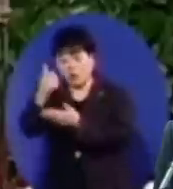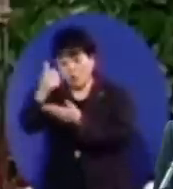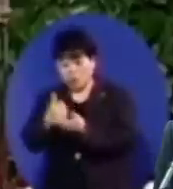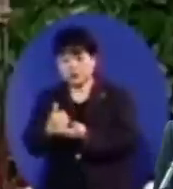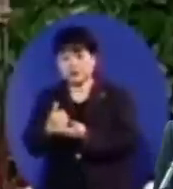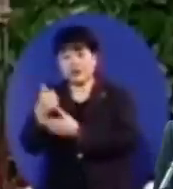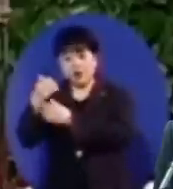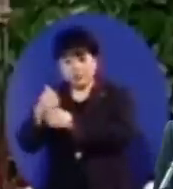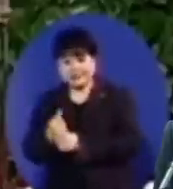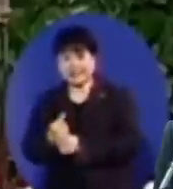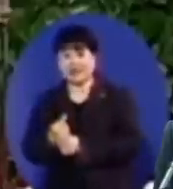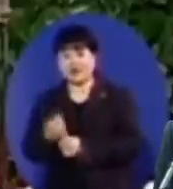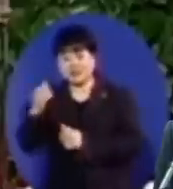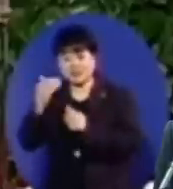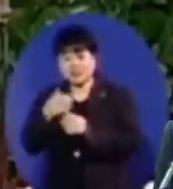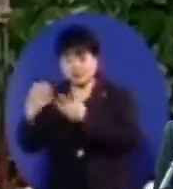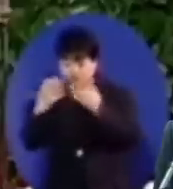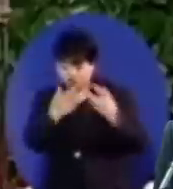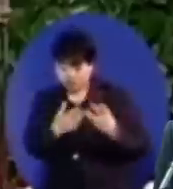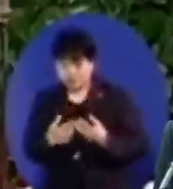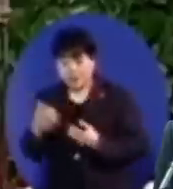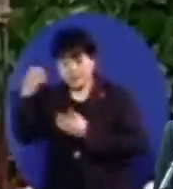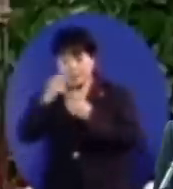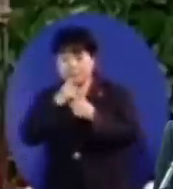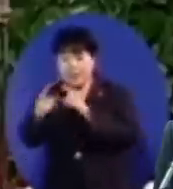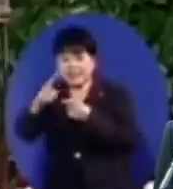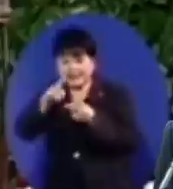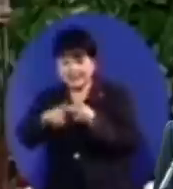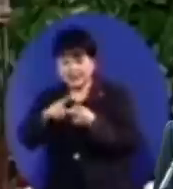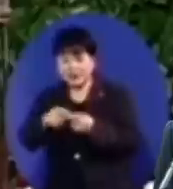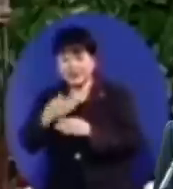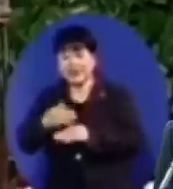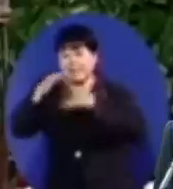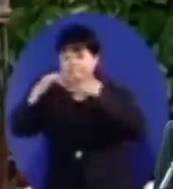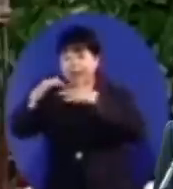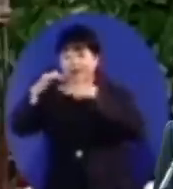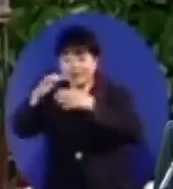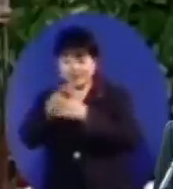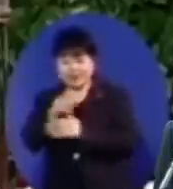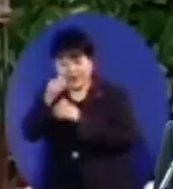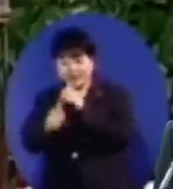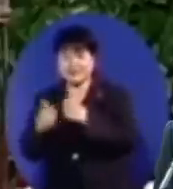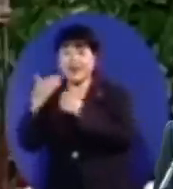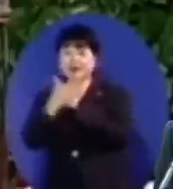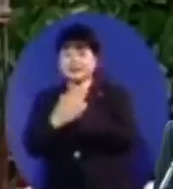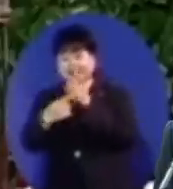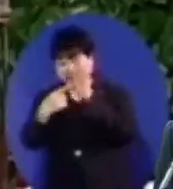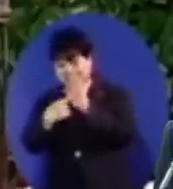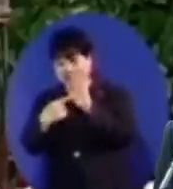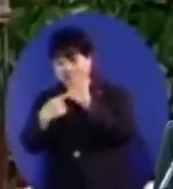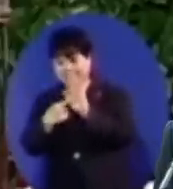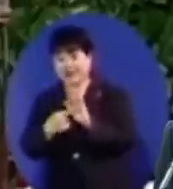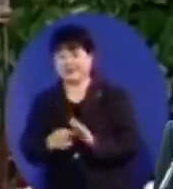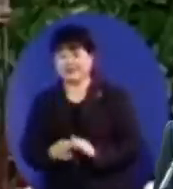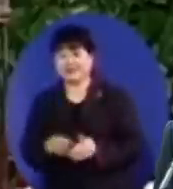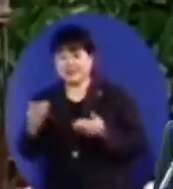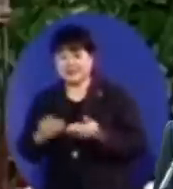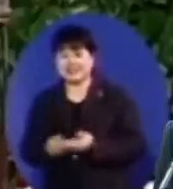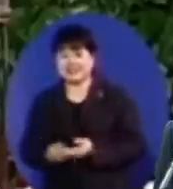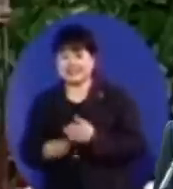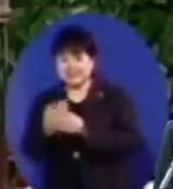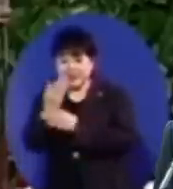모시드리고 의지하고 성령이 충만하고 성령이 말하게 하실 때나 다른 방언으로 기도하고 하나님의 은사가 나타난 이런 일이